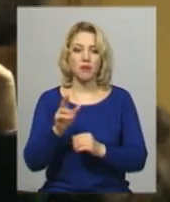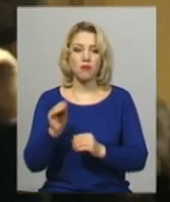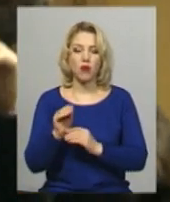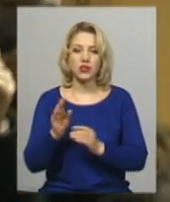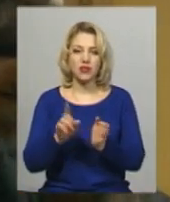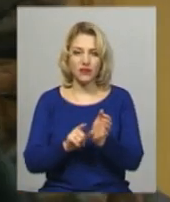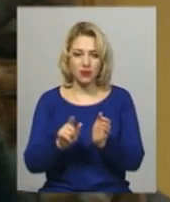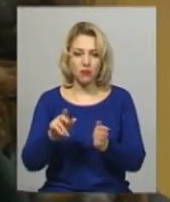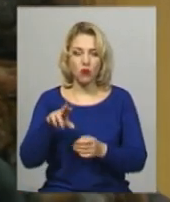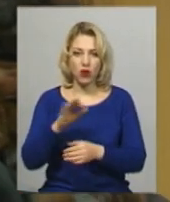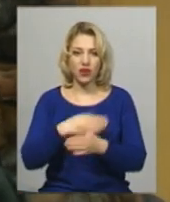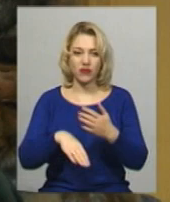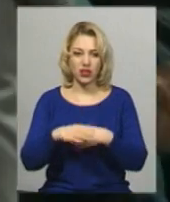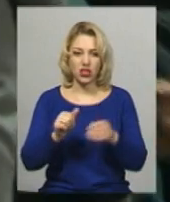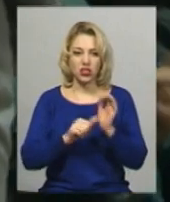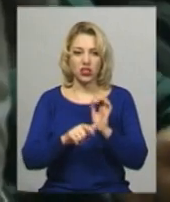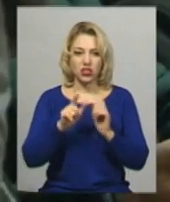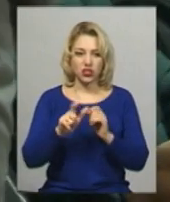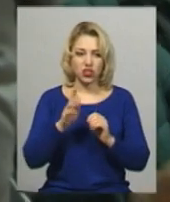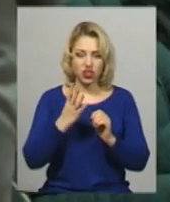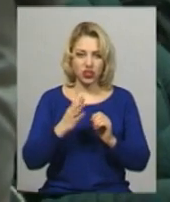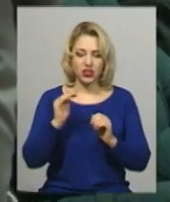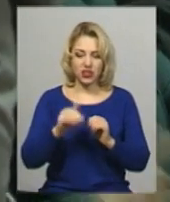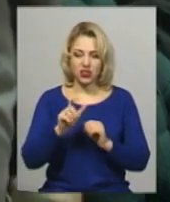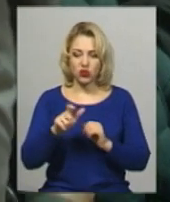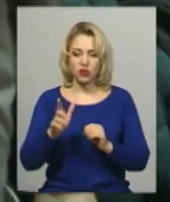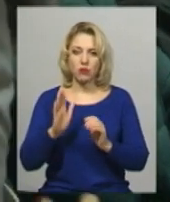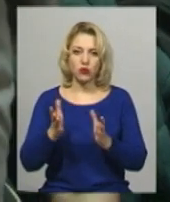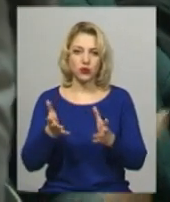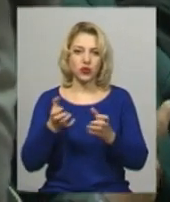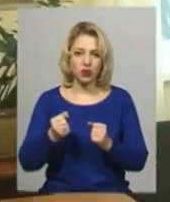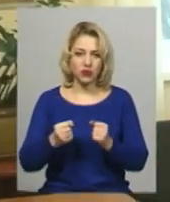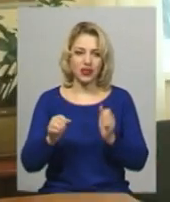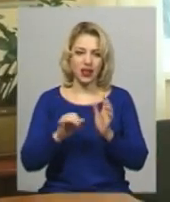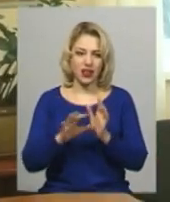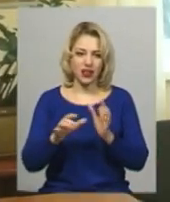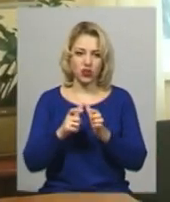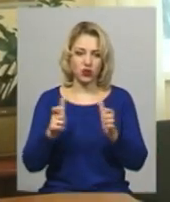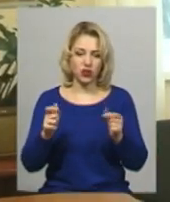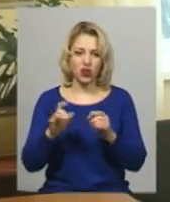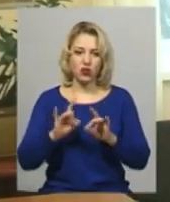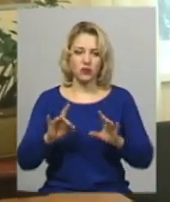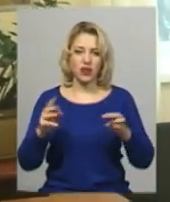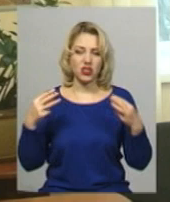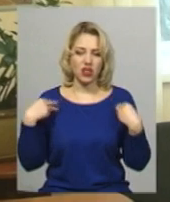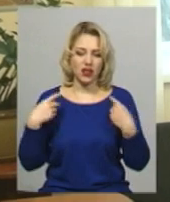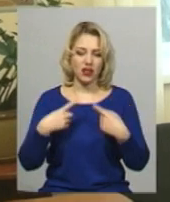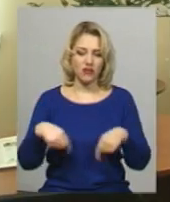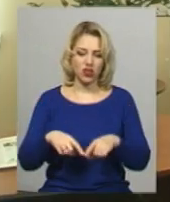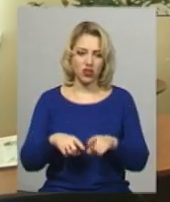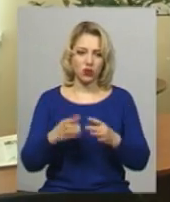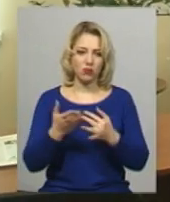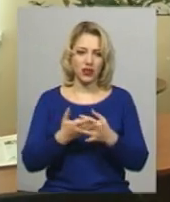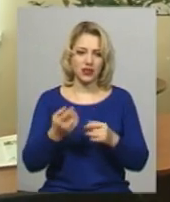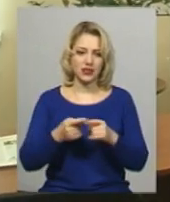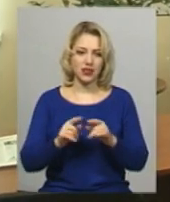тисячі пільговиків отримують електронні картки у разі схвалення проекту на сесії Хмельницької міської ради, розповідає начальник відділу пільг Тетяна Федосеєва.